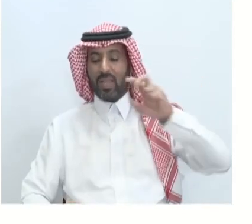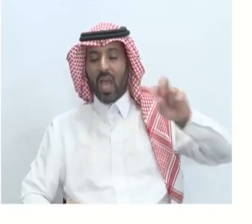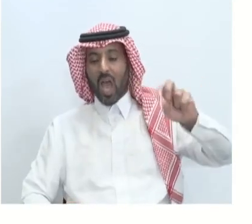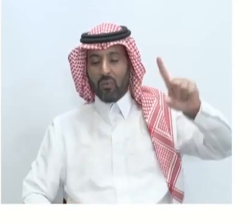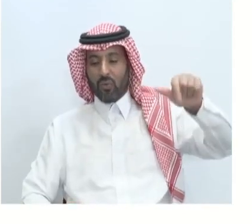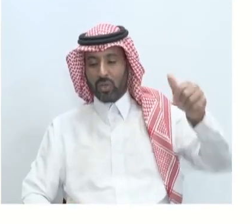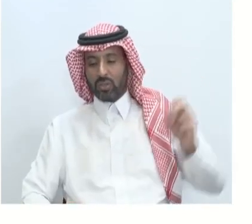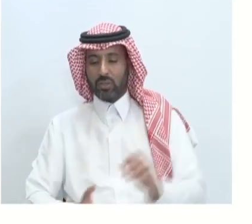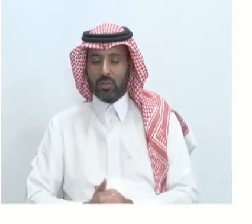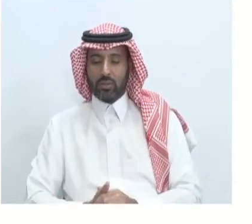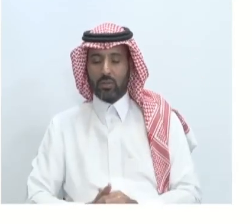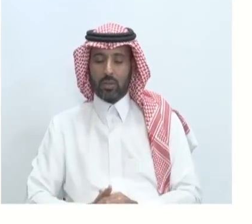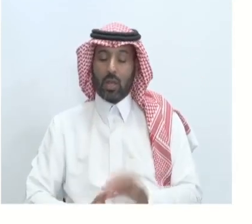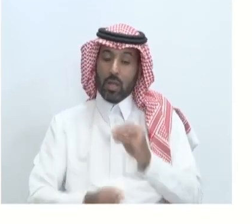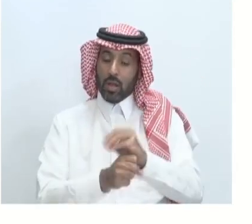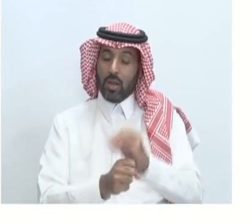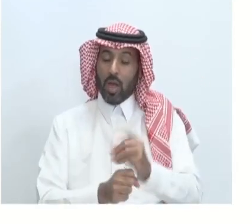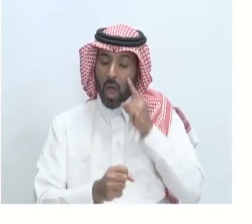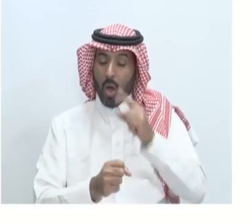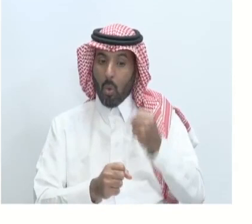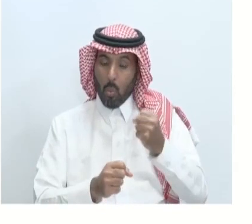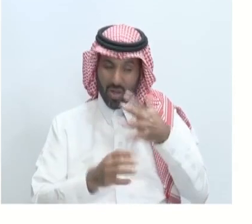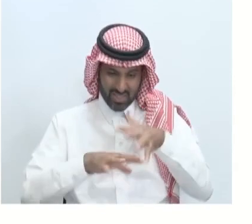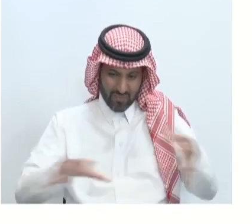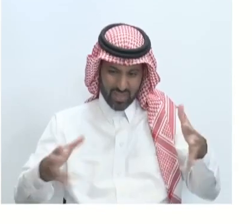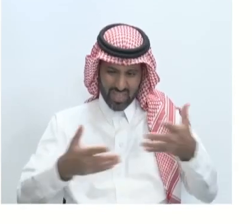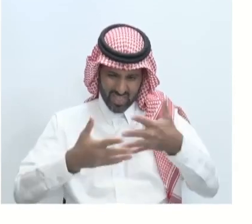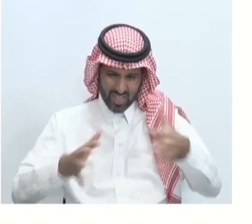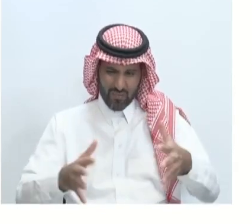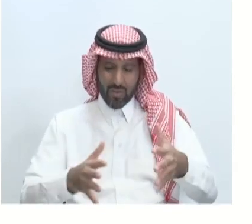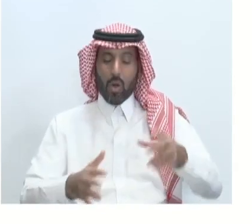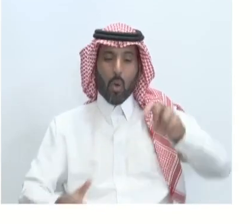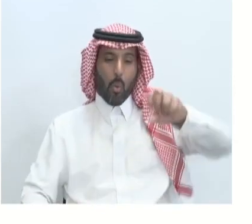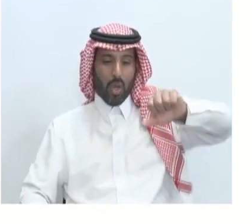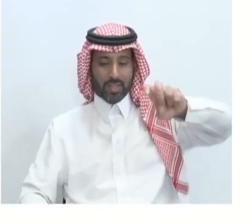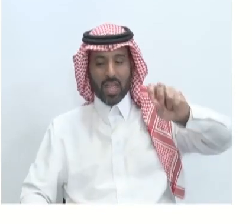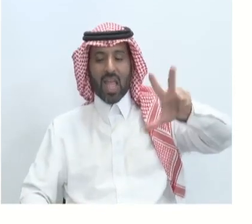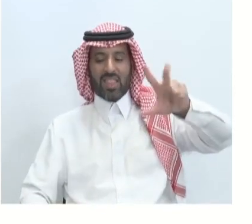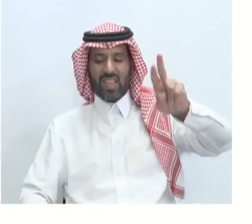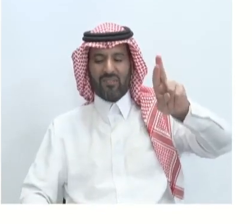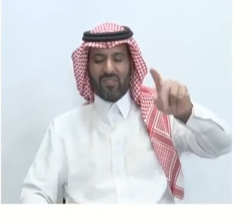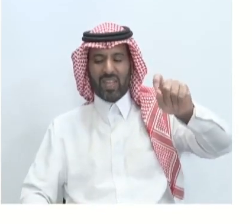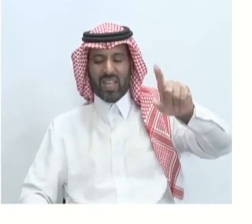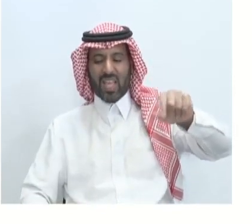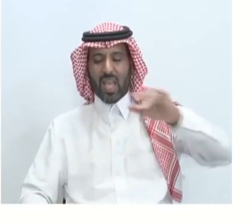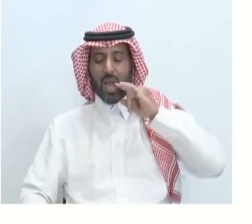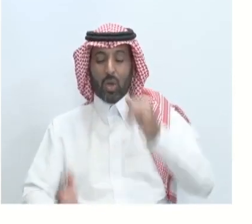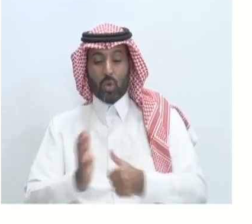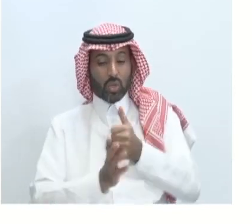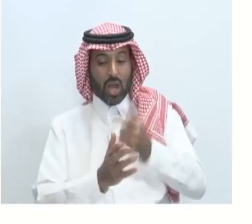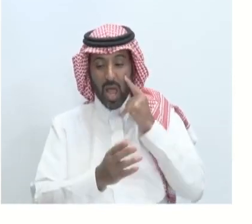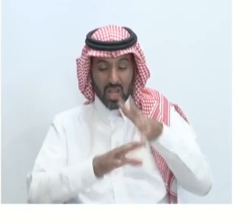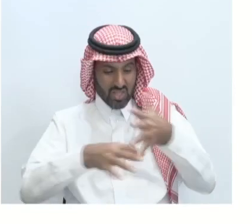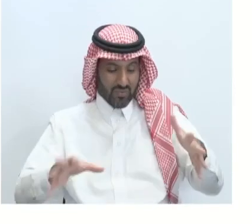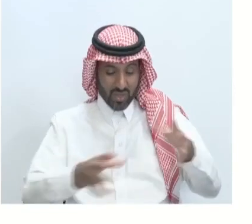ذلك تعرفنا على قوه التفريق من مهام التلسكوبات وذكرنا بانها هي القدره على تفريق